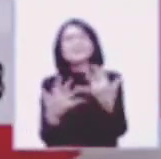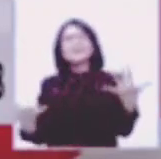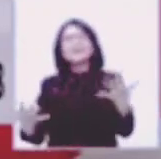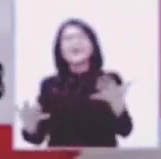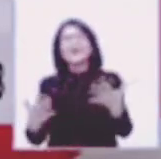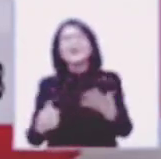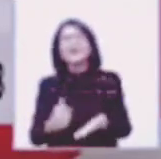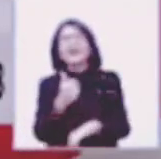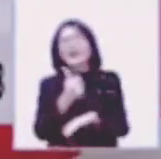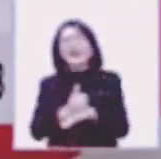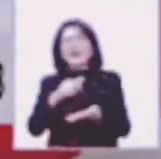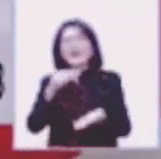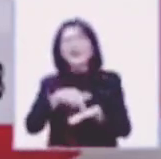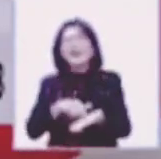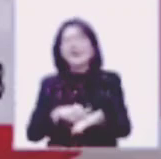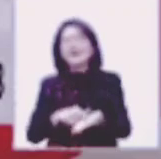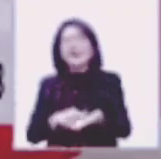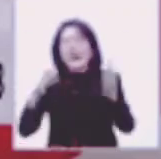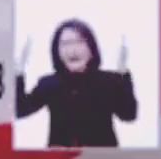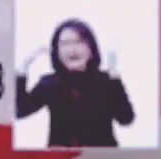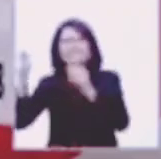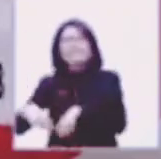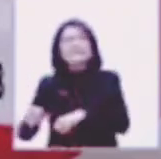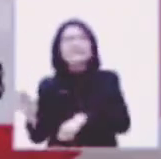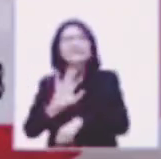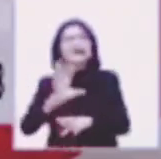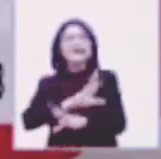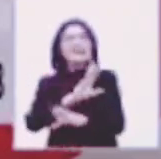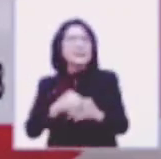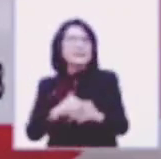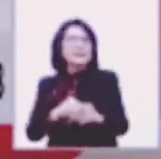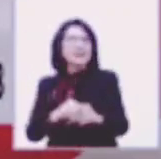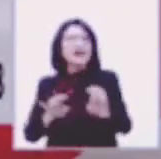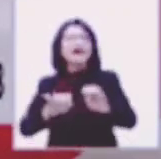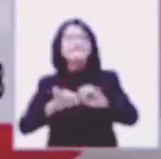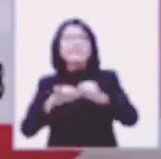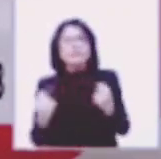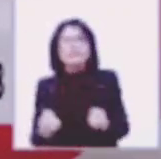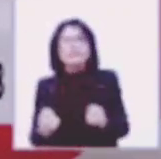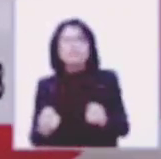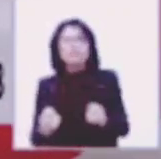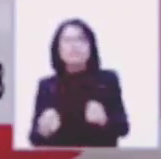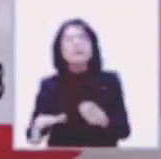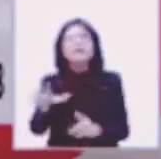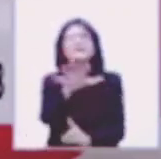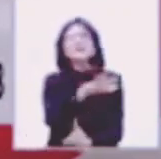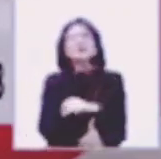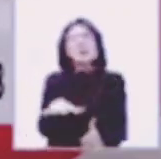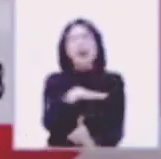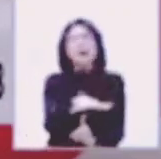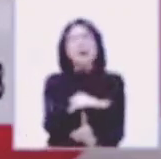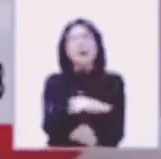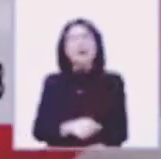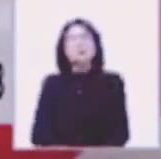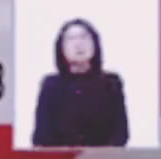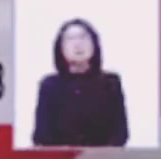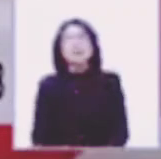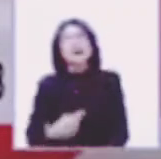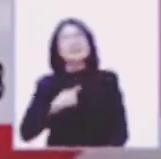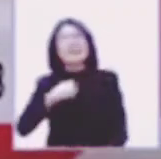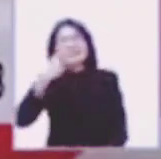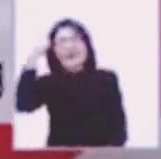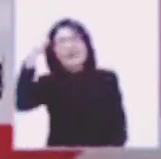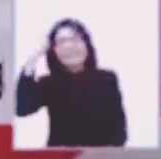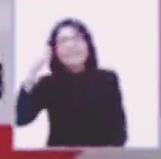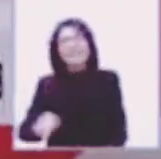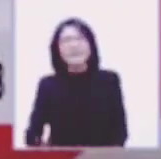setempat, juga tidak melibatkan para petani, bahkan merusak keanekaragaman hayati kita. Sehingga menurut saya ini